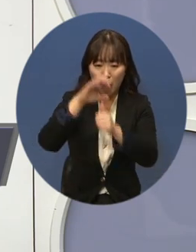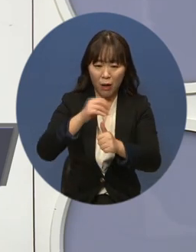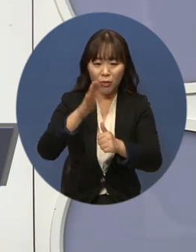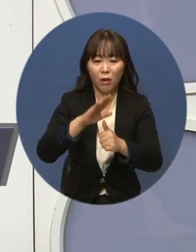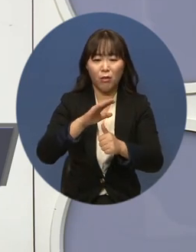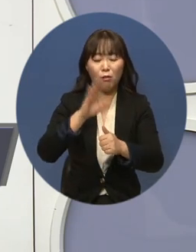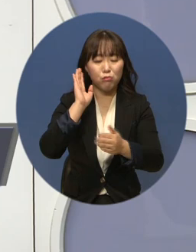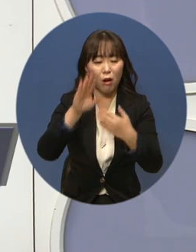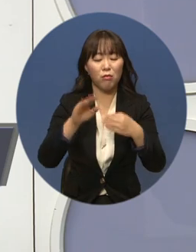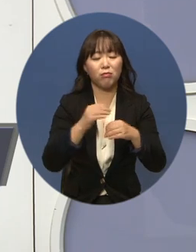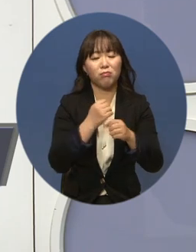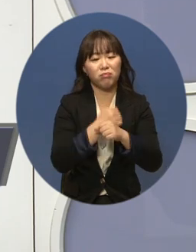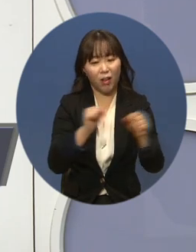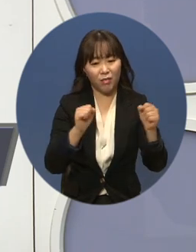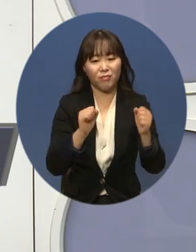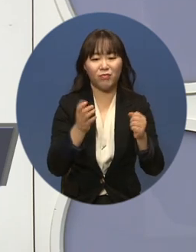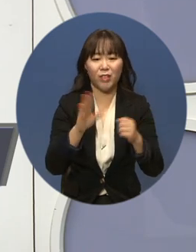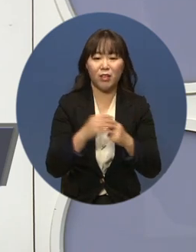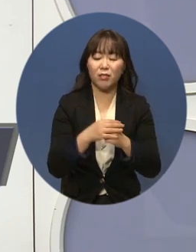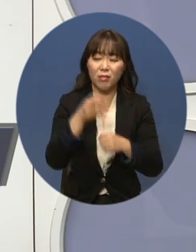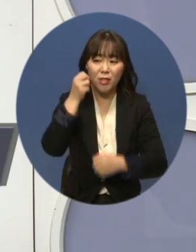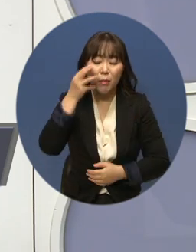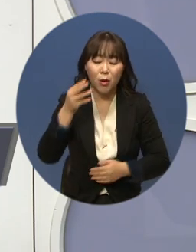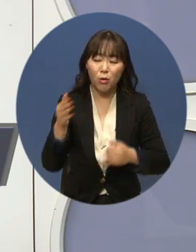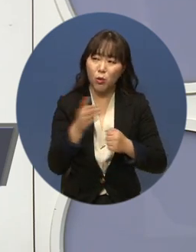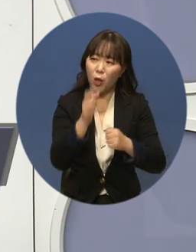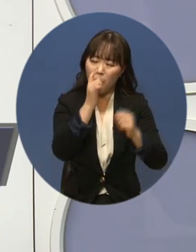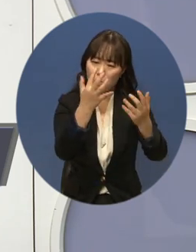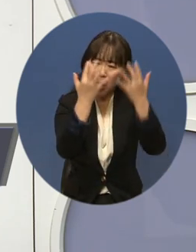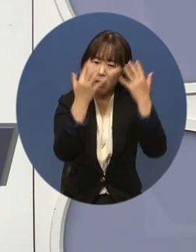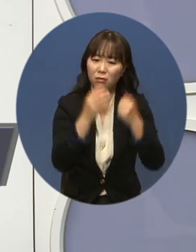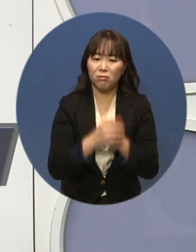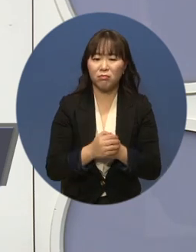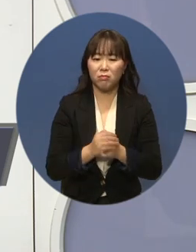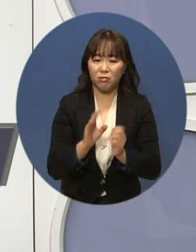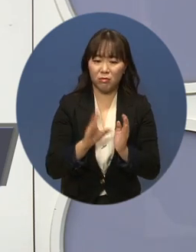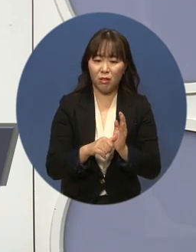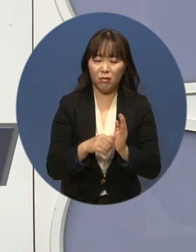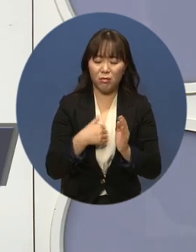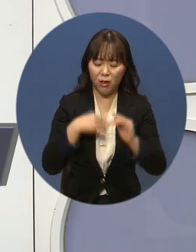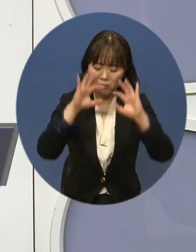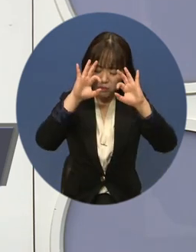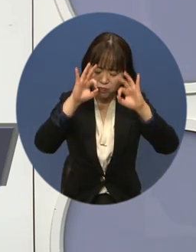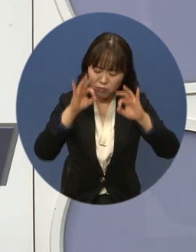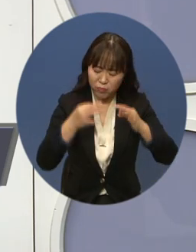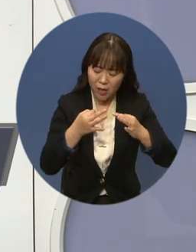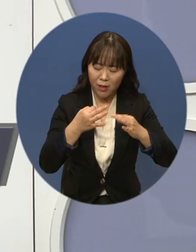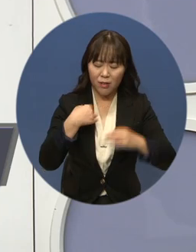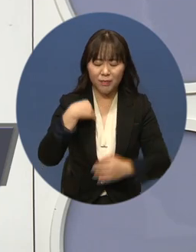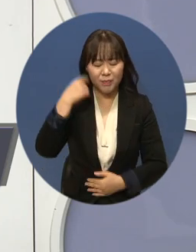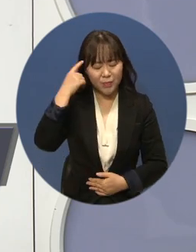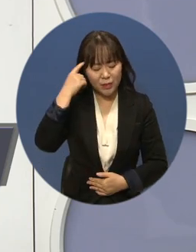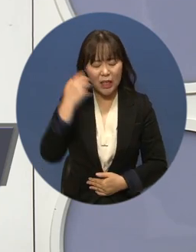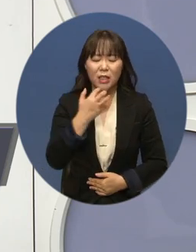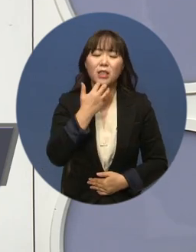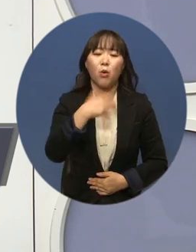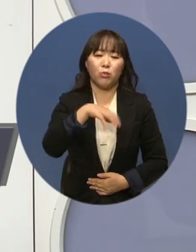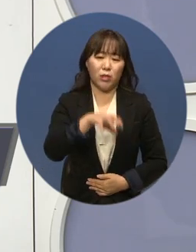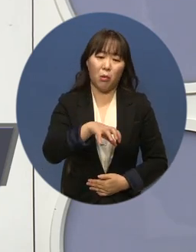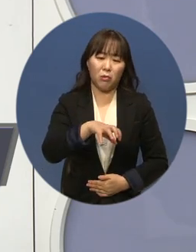집행유예로 나왔습니다만 한 3개월 정도 구속이 돼서 거기에서 한 저를 돌아보게 됐는데 서울 쪽은